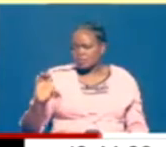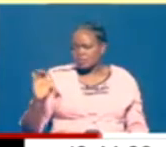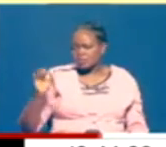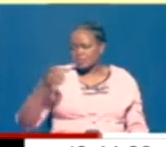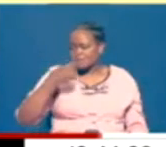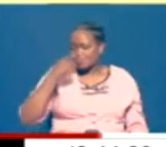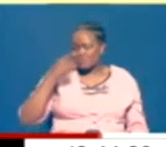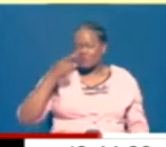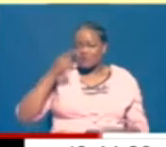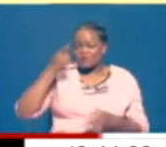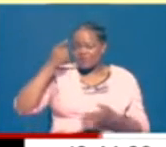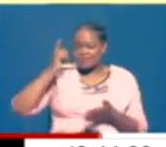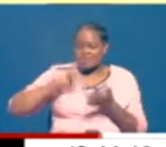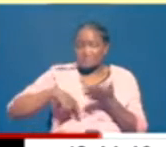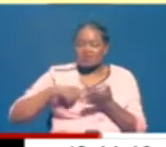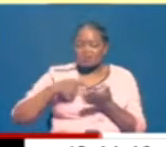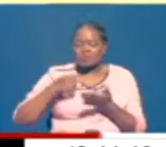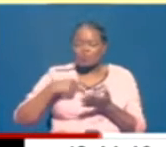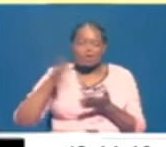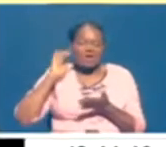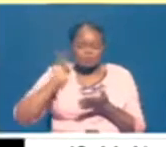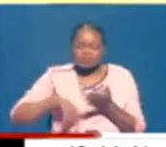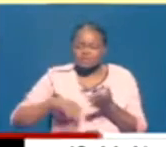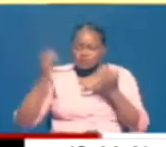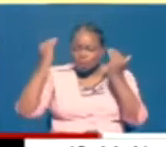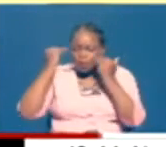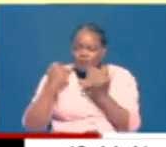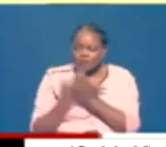nilisikia Court of Appeal walisema kwamba